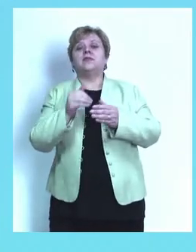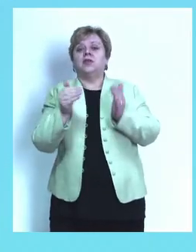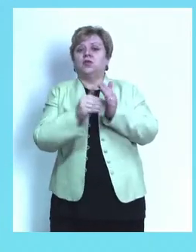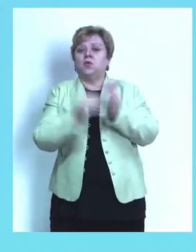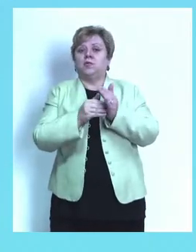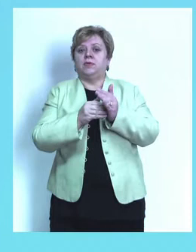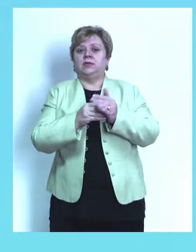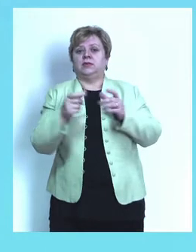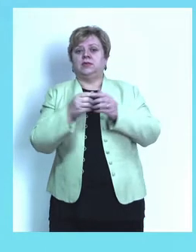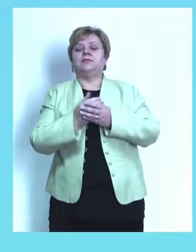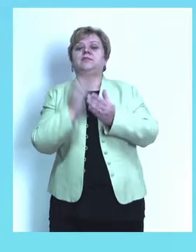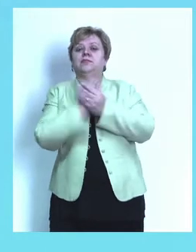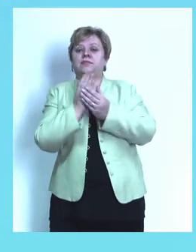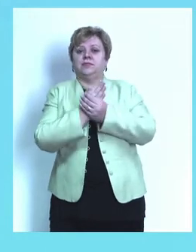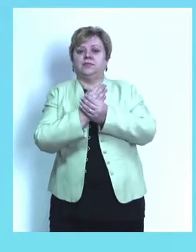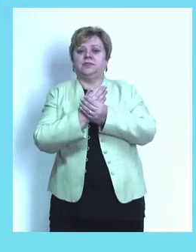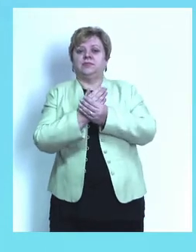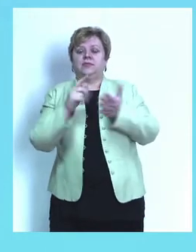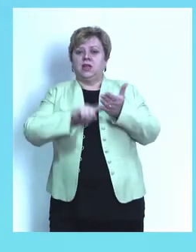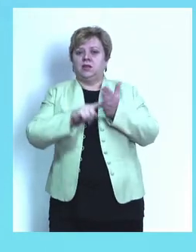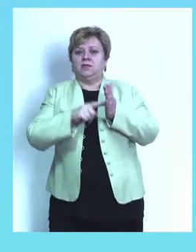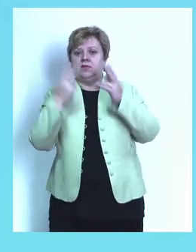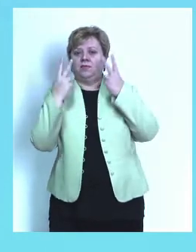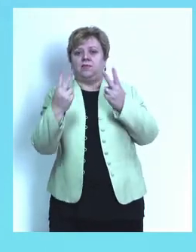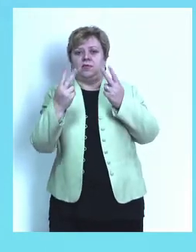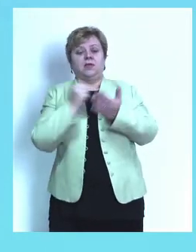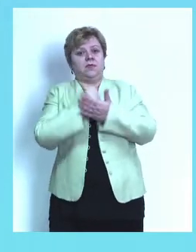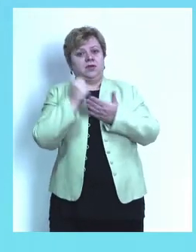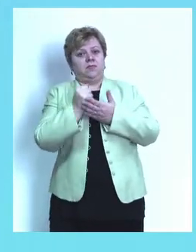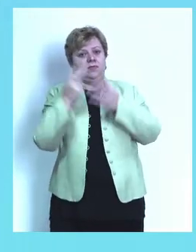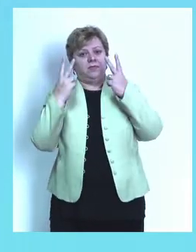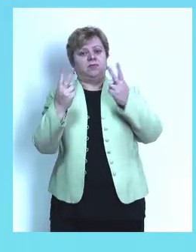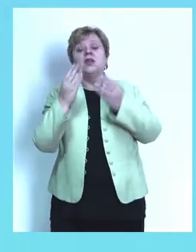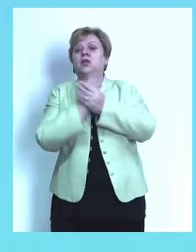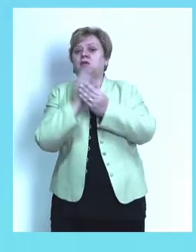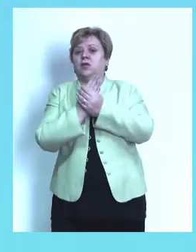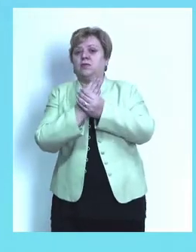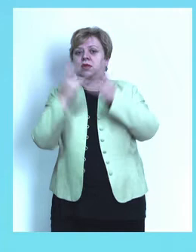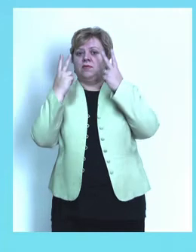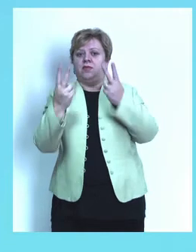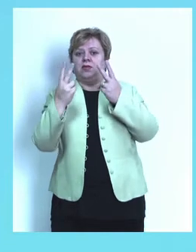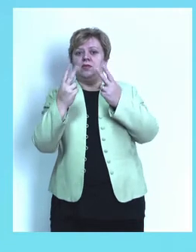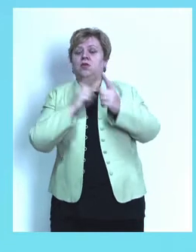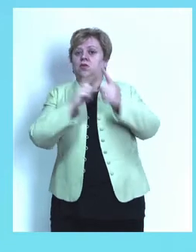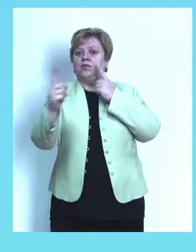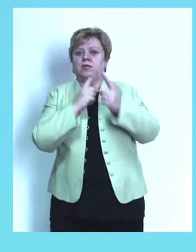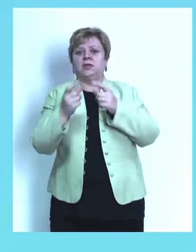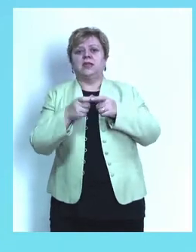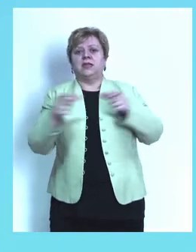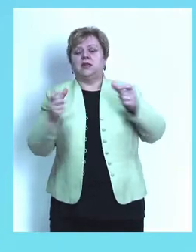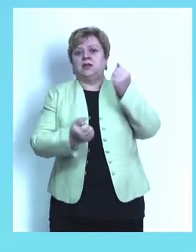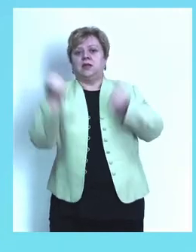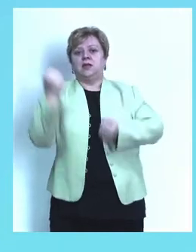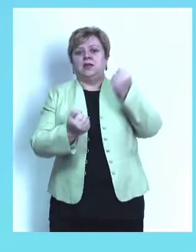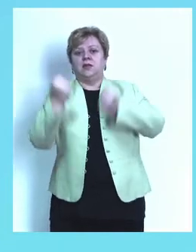i vlefshëm, pasaporta valide, dokumenti i vlefshëm i udhëtimit, leja vozitjes e vlefshme e Kosovës, kartela e vlefshme e